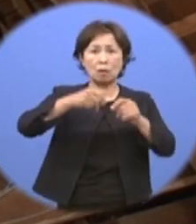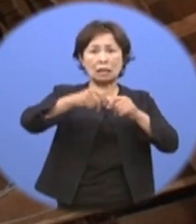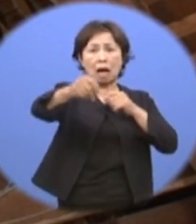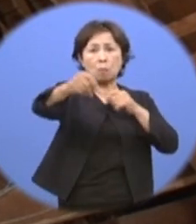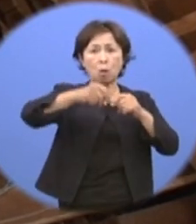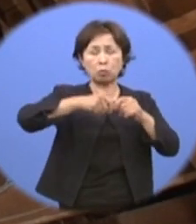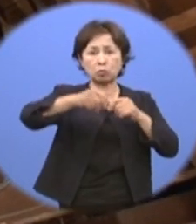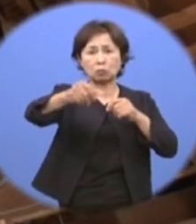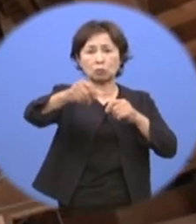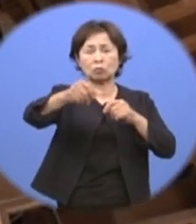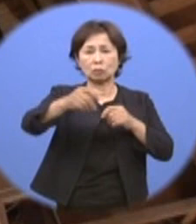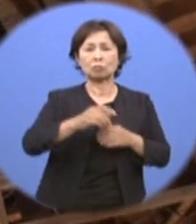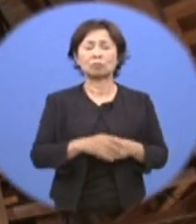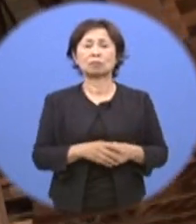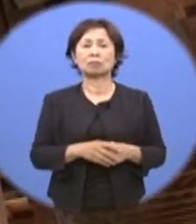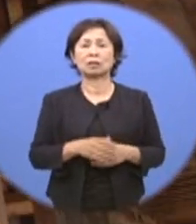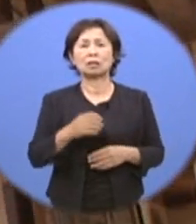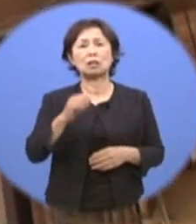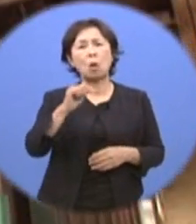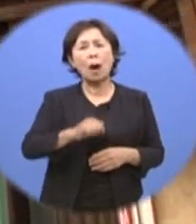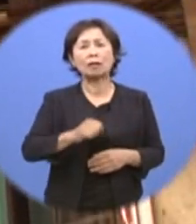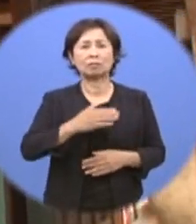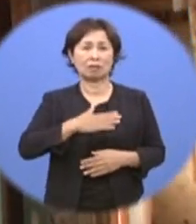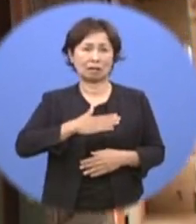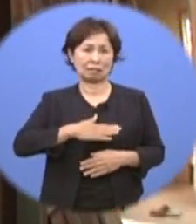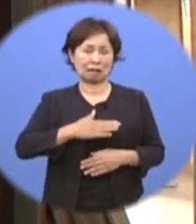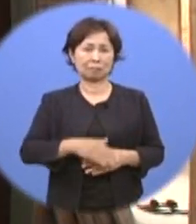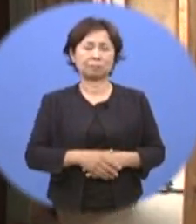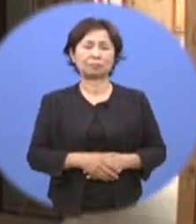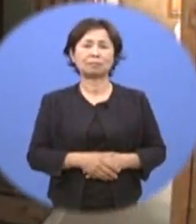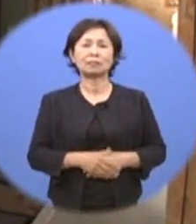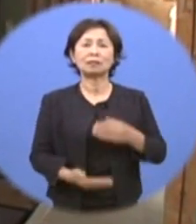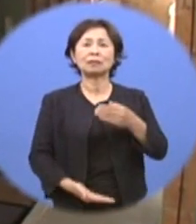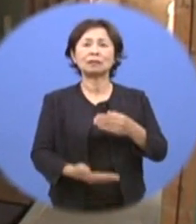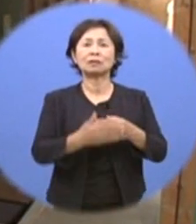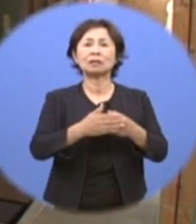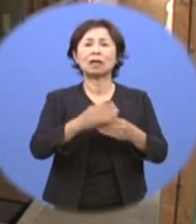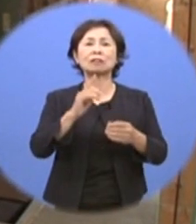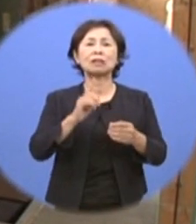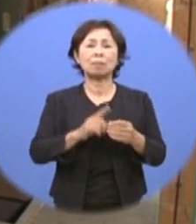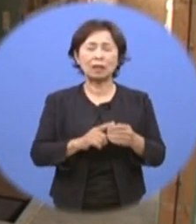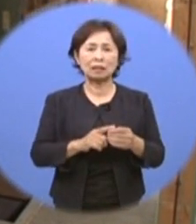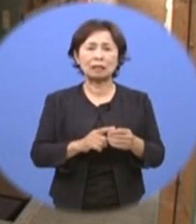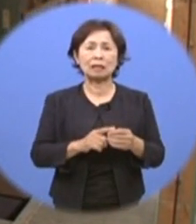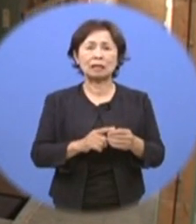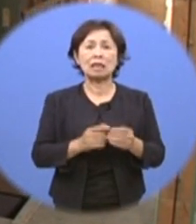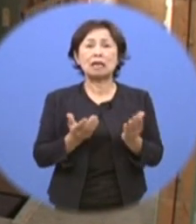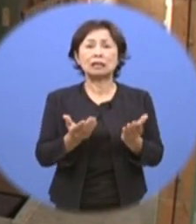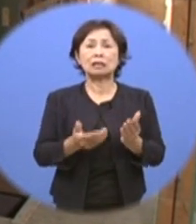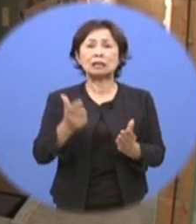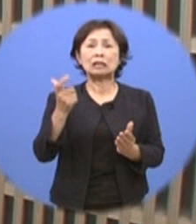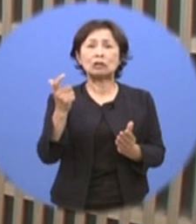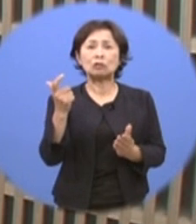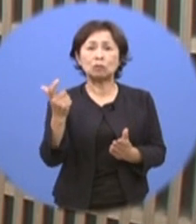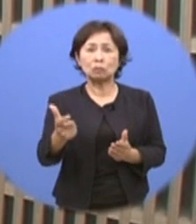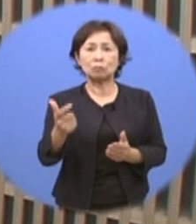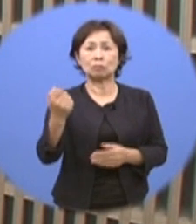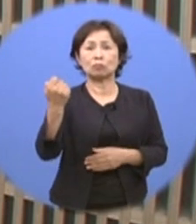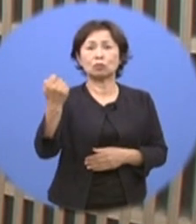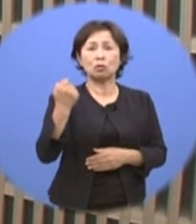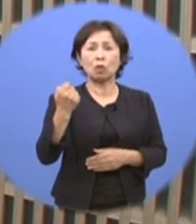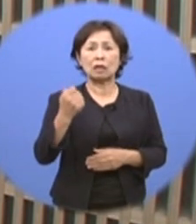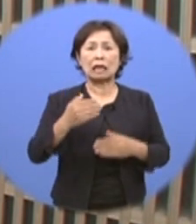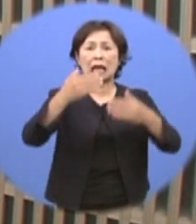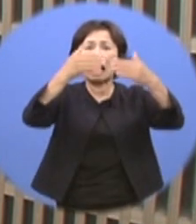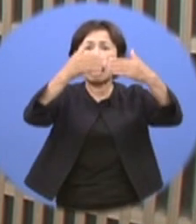弱いことが分かりましたので、まあ、それを補うために、地震に強い壁を新しく設置して